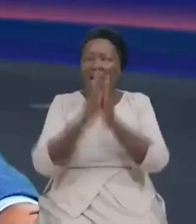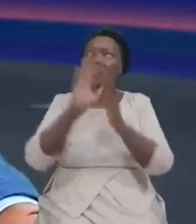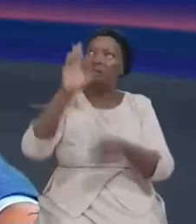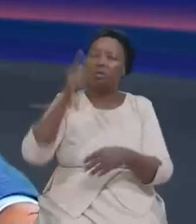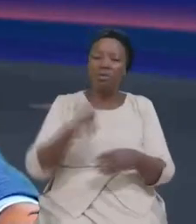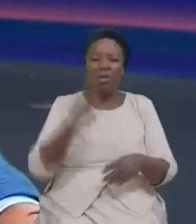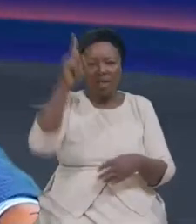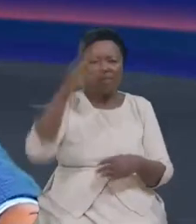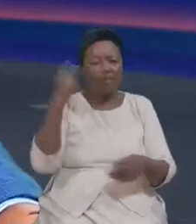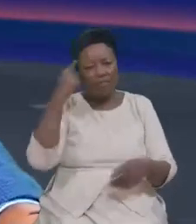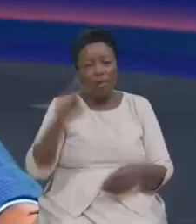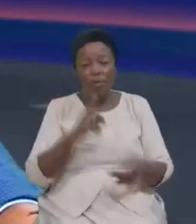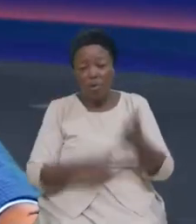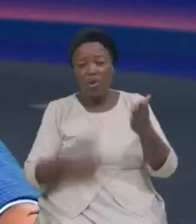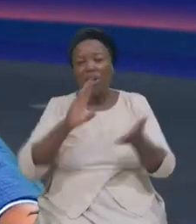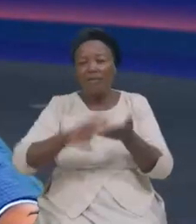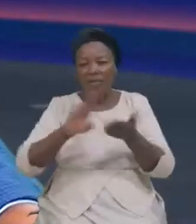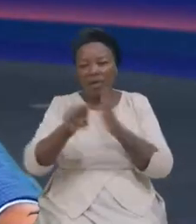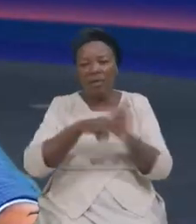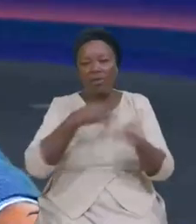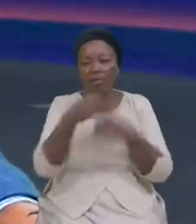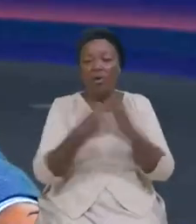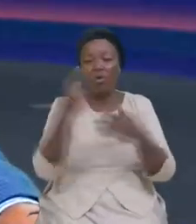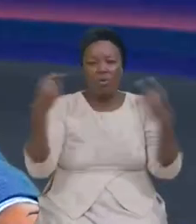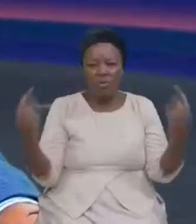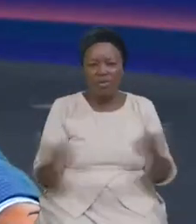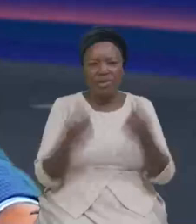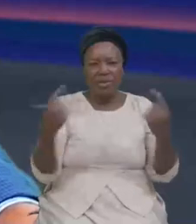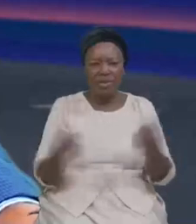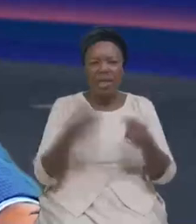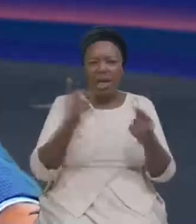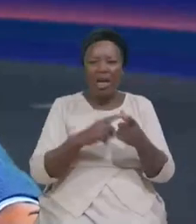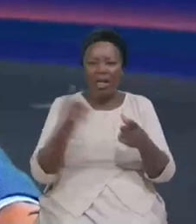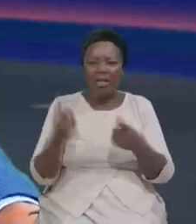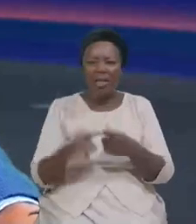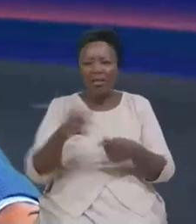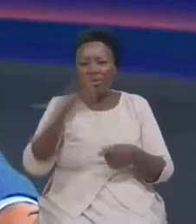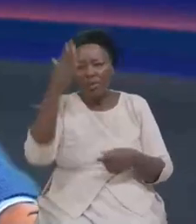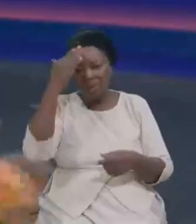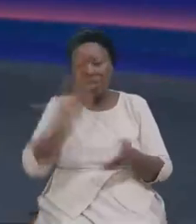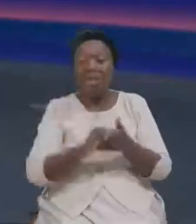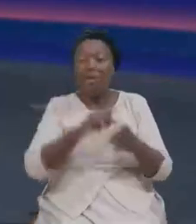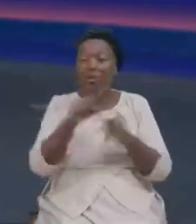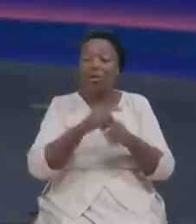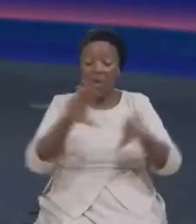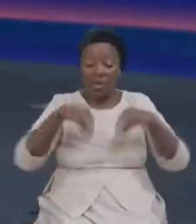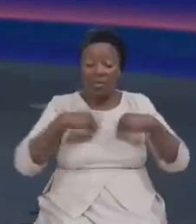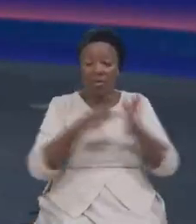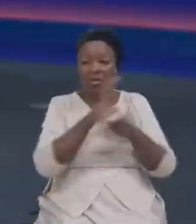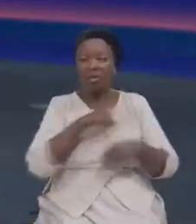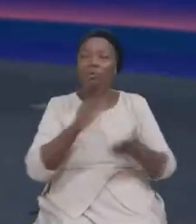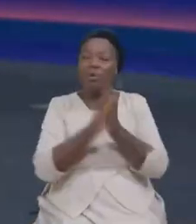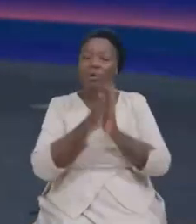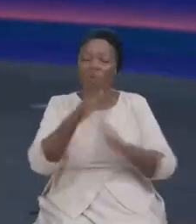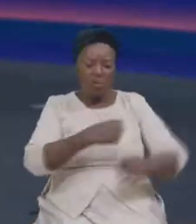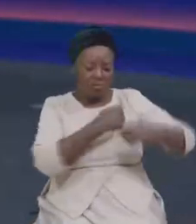sauveur, il sera mon berger, il sera ma sécurité, il sera ma forteresse, il sera ma